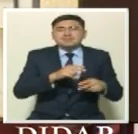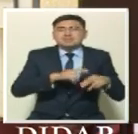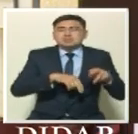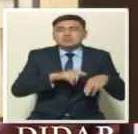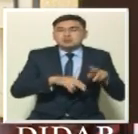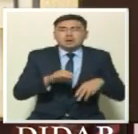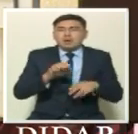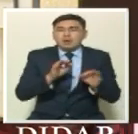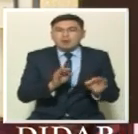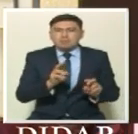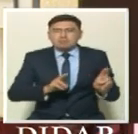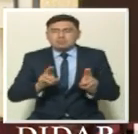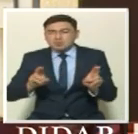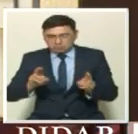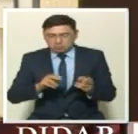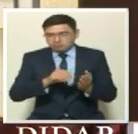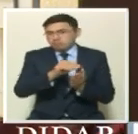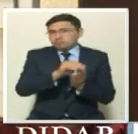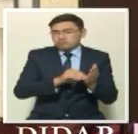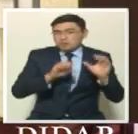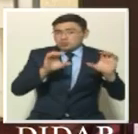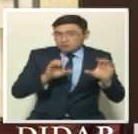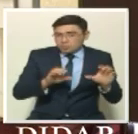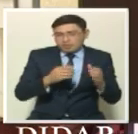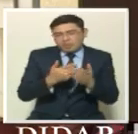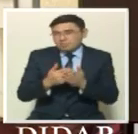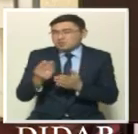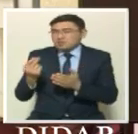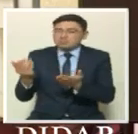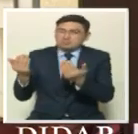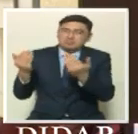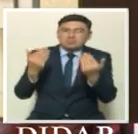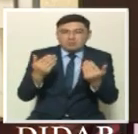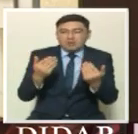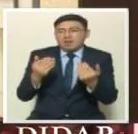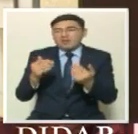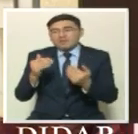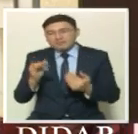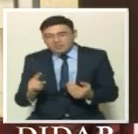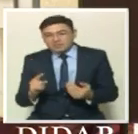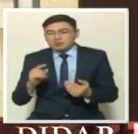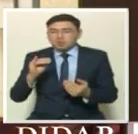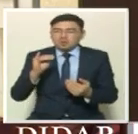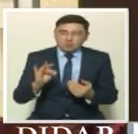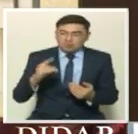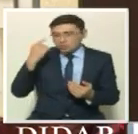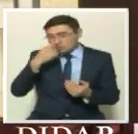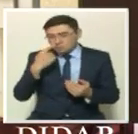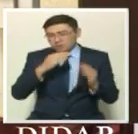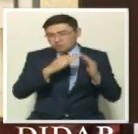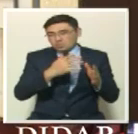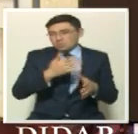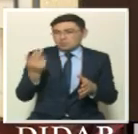участия в жилищном строительстве. В свою очередь запрещается привлечение денег физических и юридических лиц для строительства многоквартирных жилых